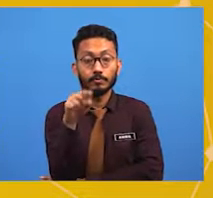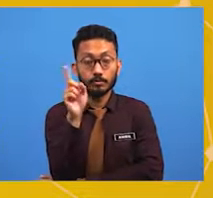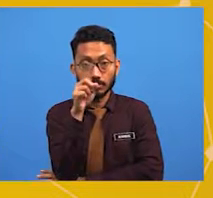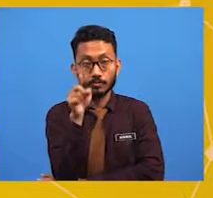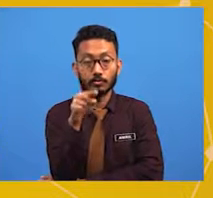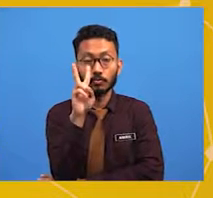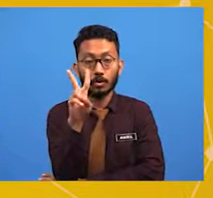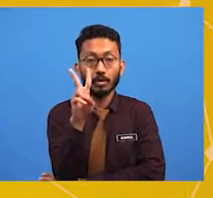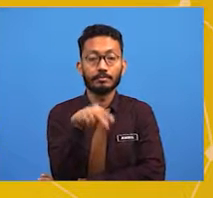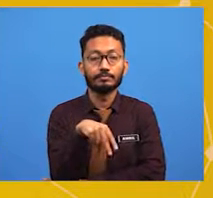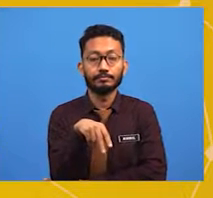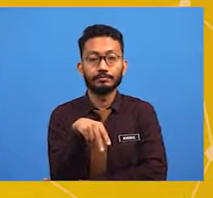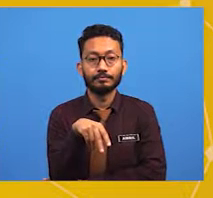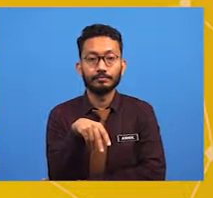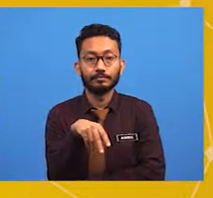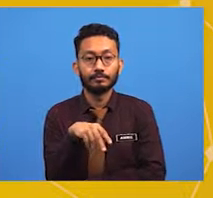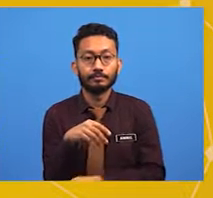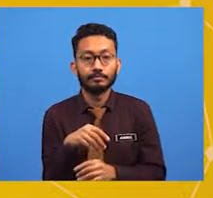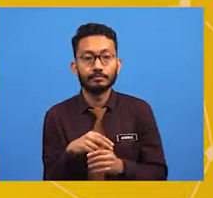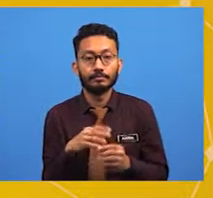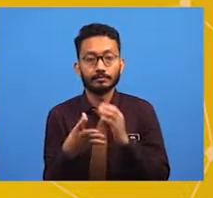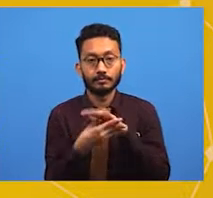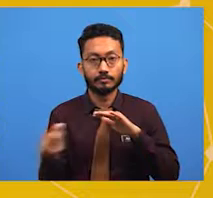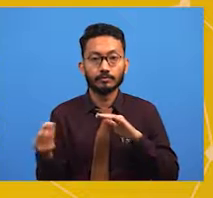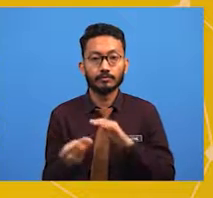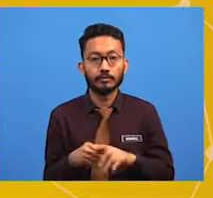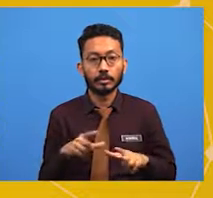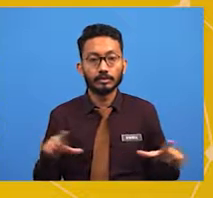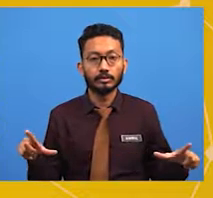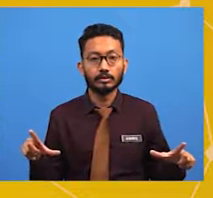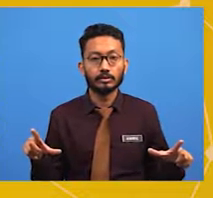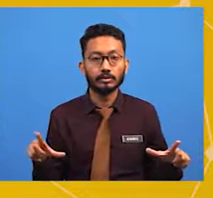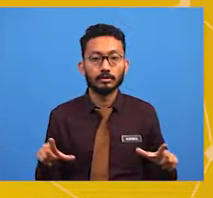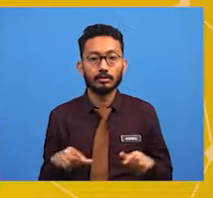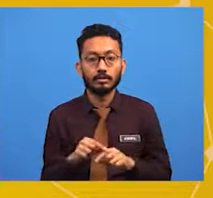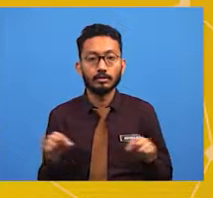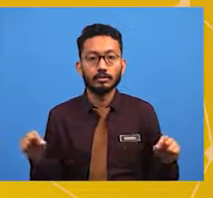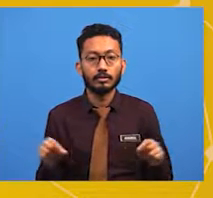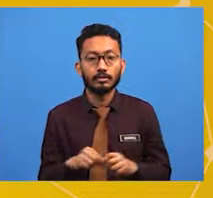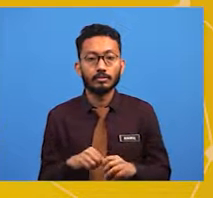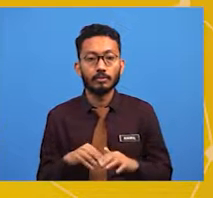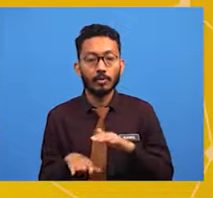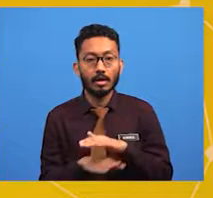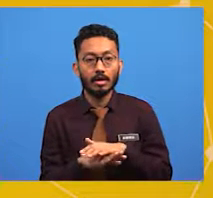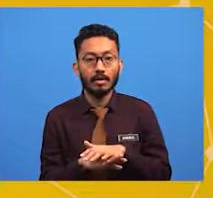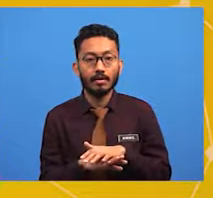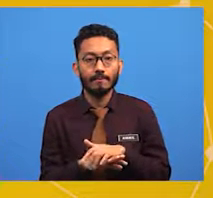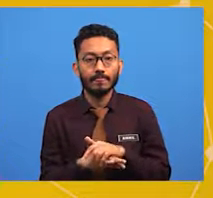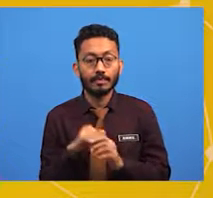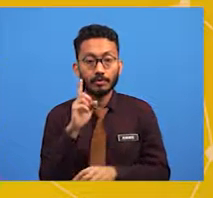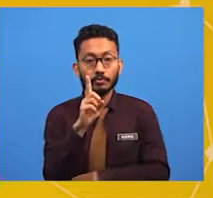Keempat, cetak pemboleh ubah luas garis bawah bulatan garis bawah